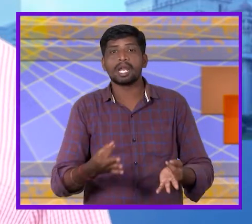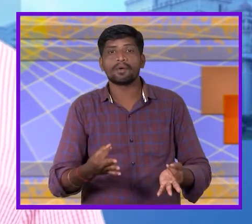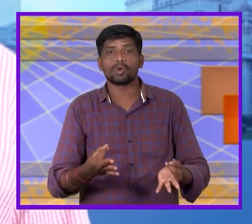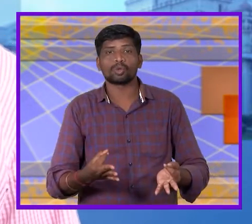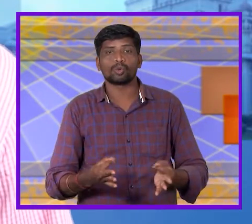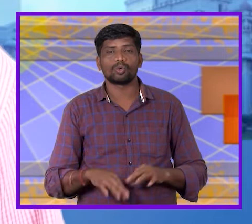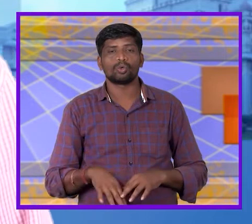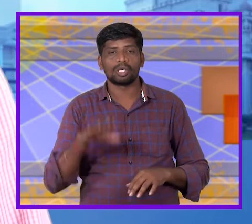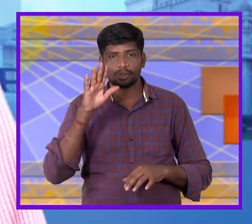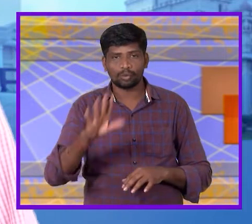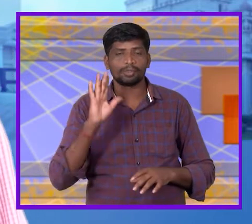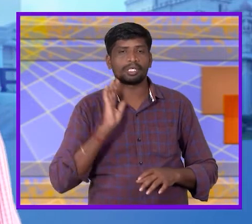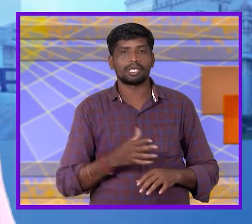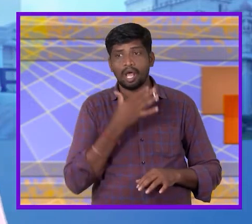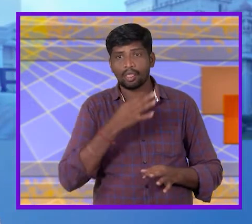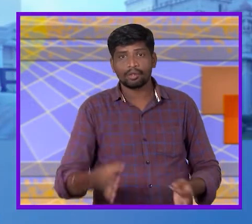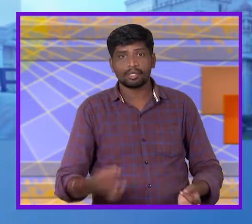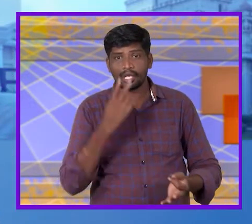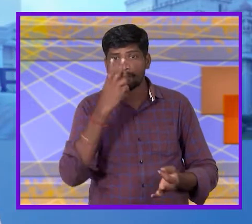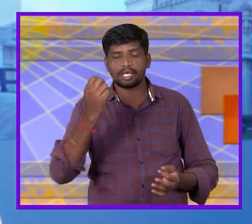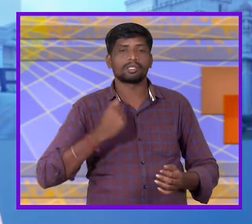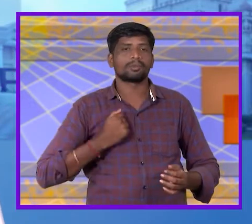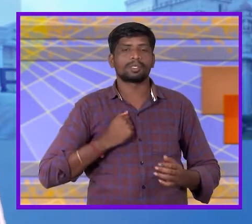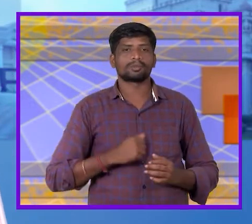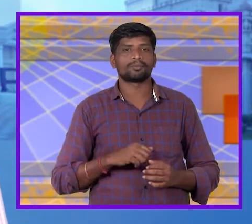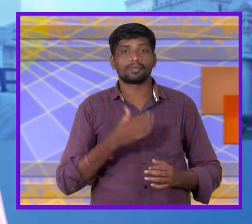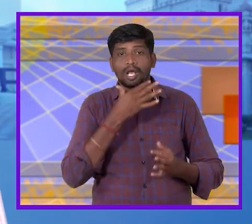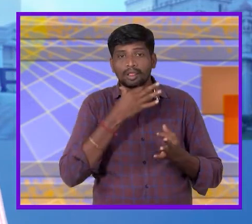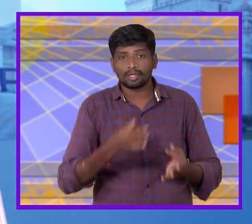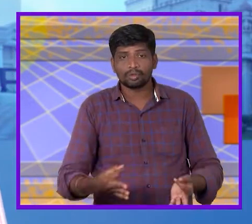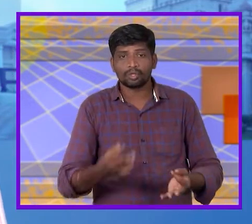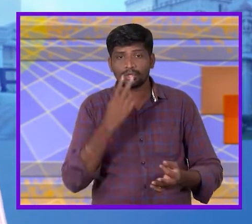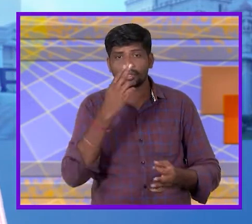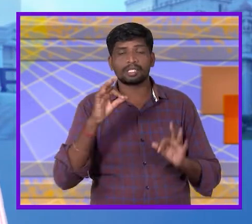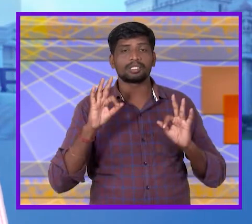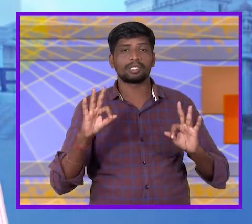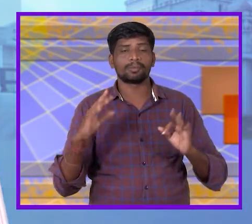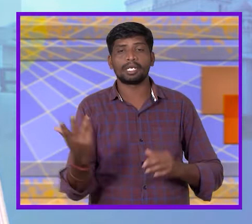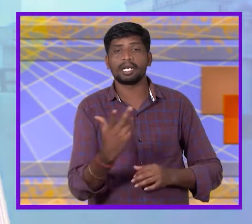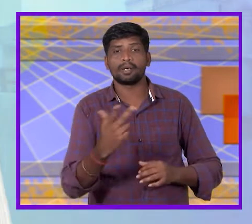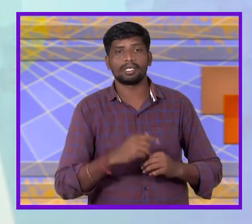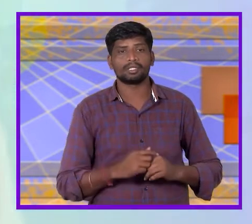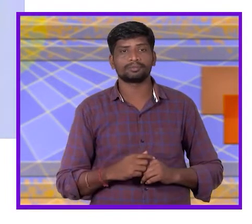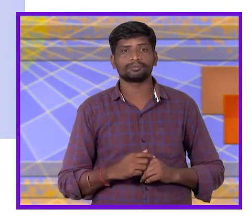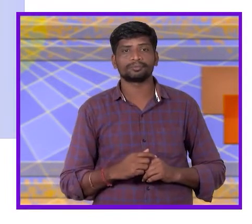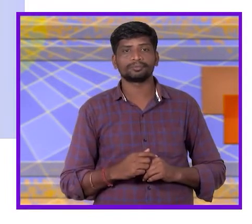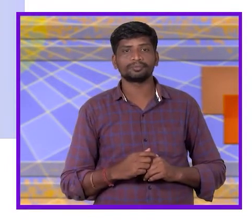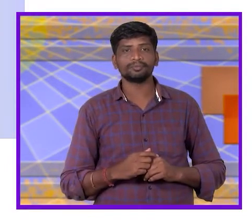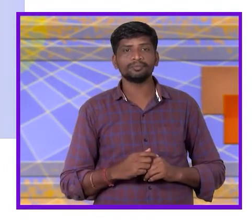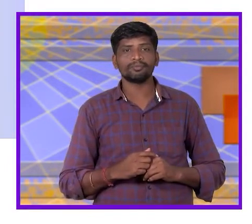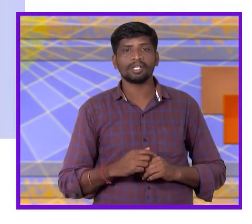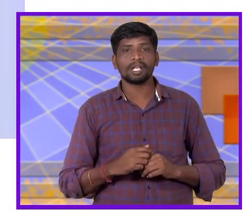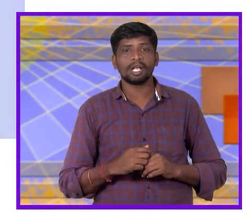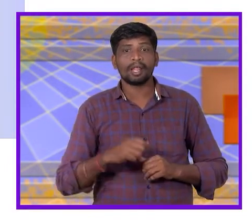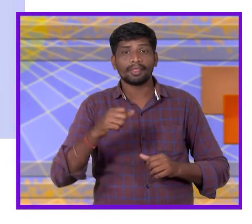அது கோடம்பாக்கத்தில் உள்ள வள்ளுவர் கோட்டம். இந்த திருவள்ளுவர் கோட்டத்தில் என்ன சிறப்பு அப்படின்னு கேட்டால், திருவாரூர் தேர்